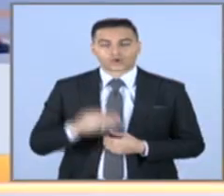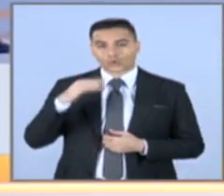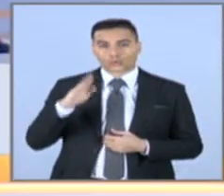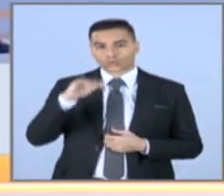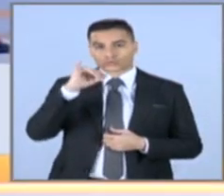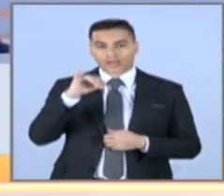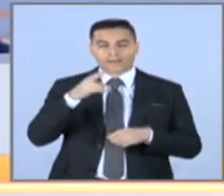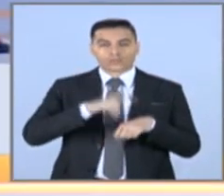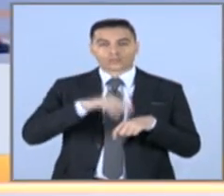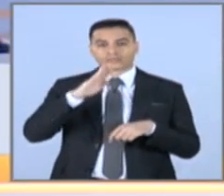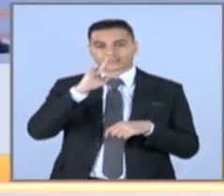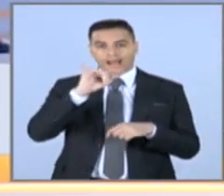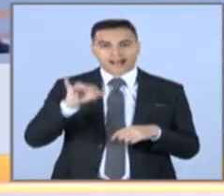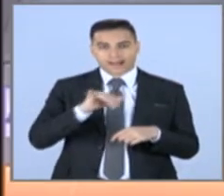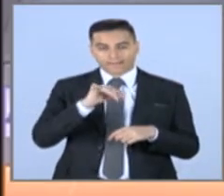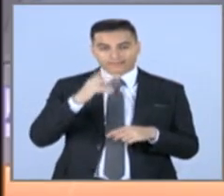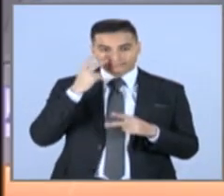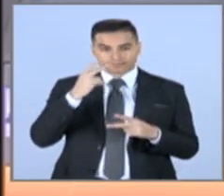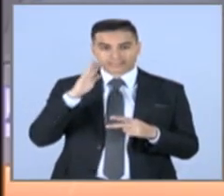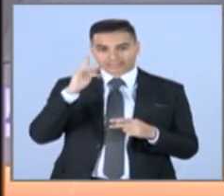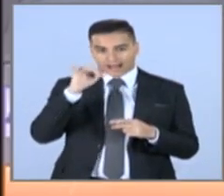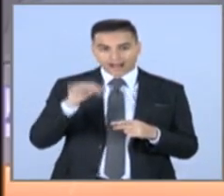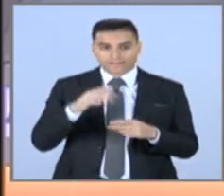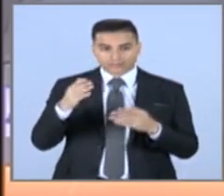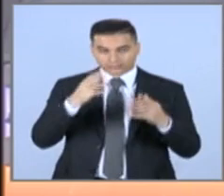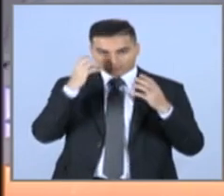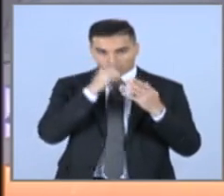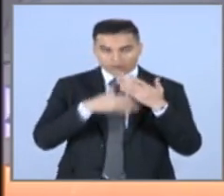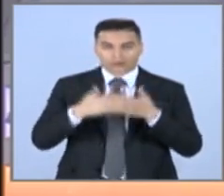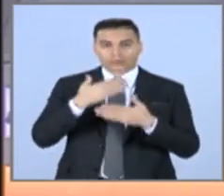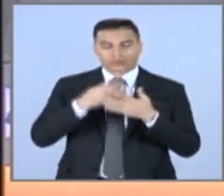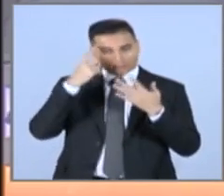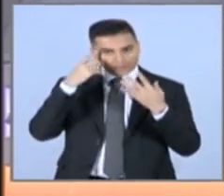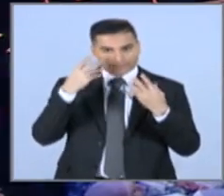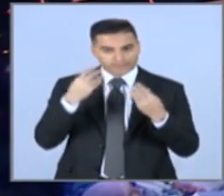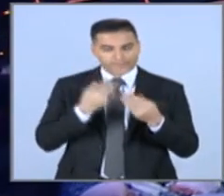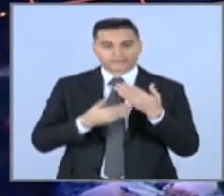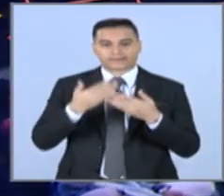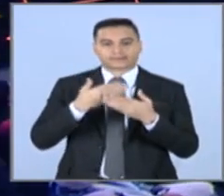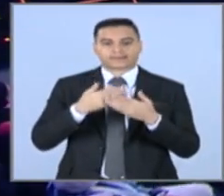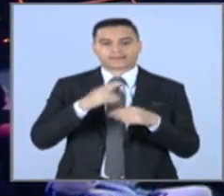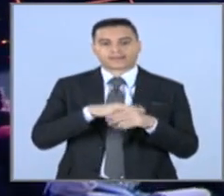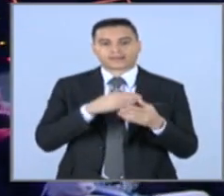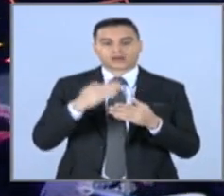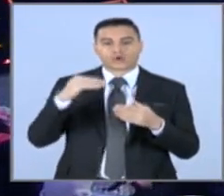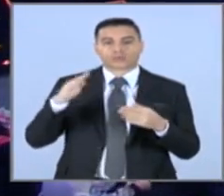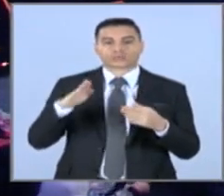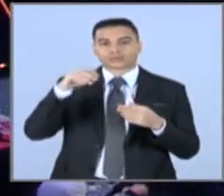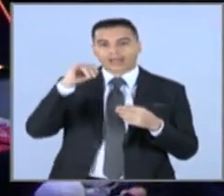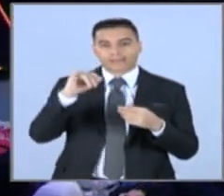حسام وسلمى، سلمى وحسام. سلمى هتروح تسمع أغنية وتهدي أعصابك وترجعي لنا تاني. حسام تعالى